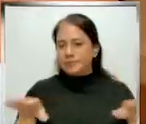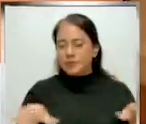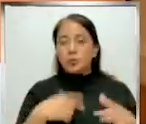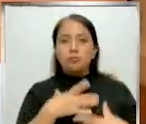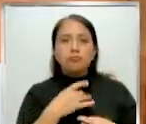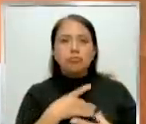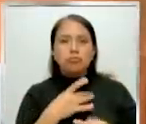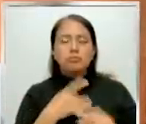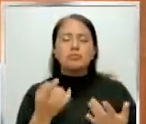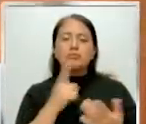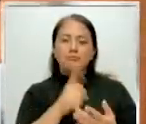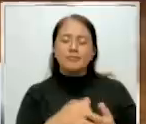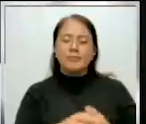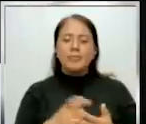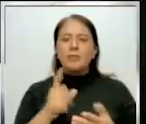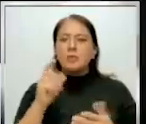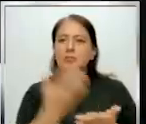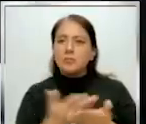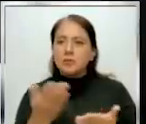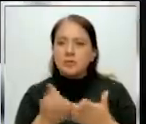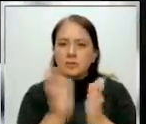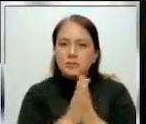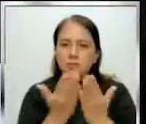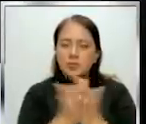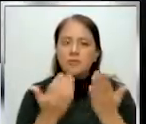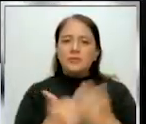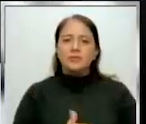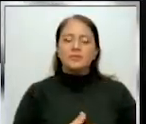Oo, mibili sila ng libro.